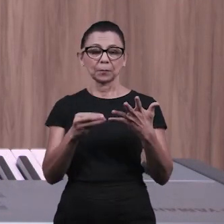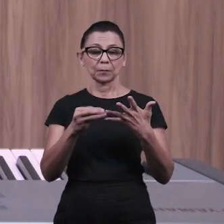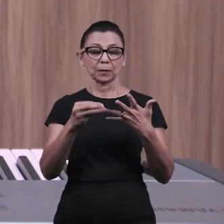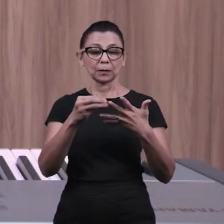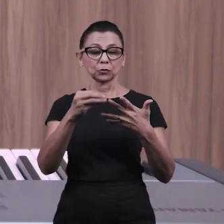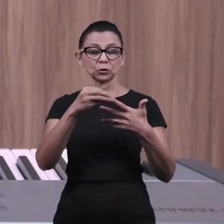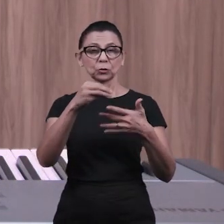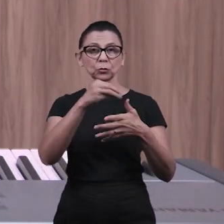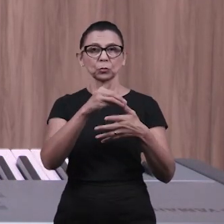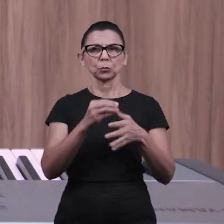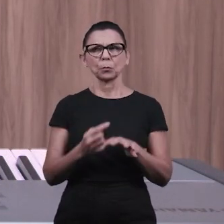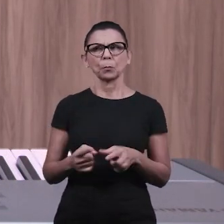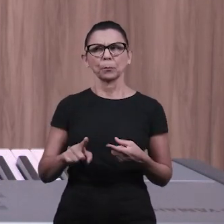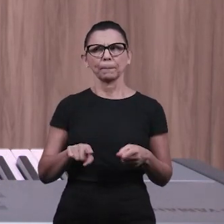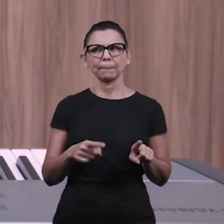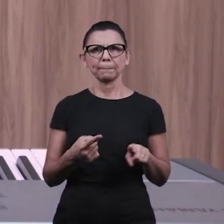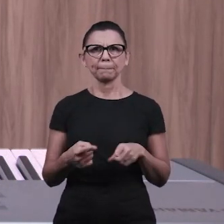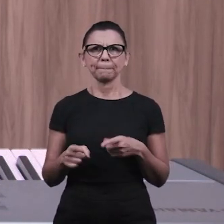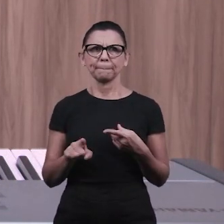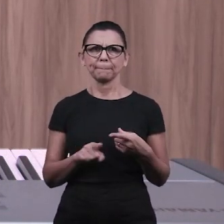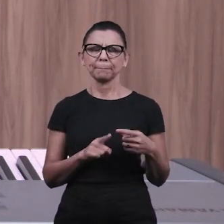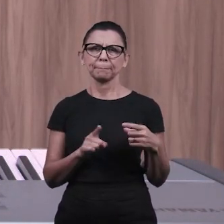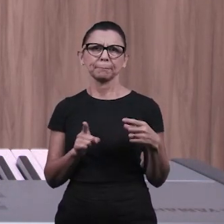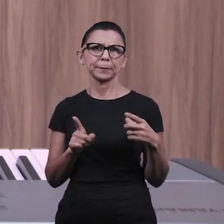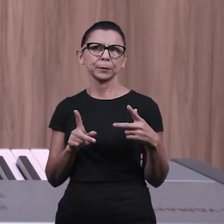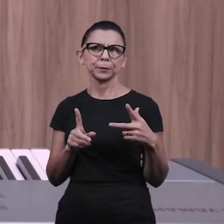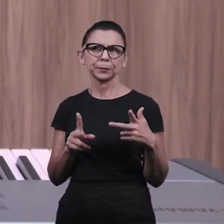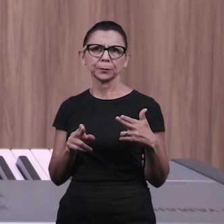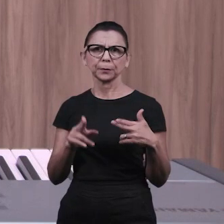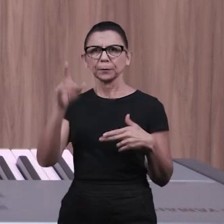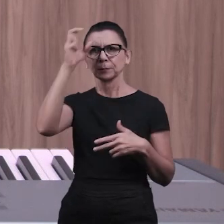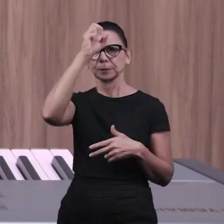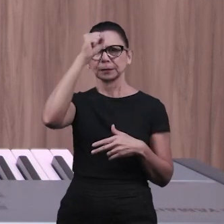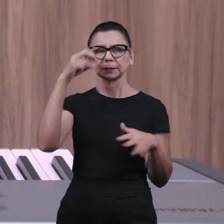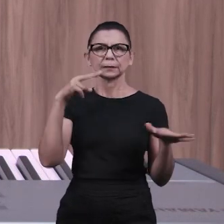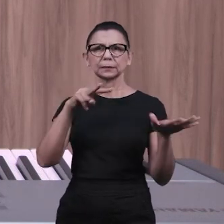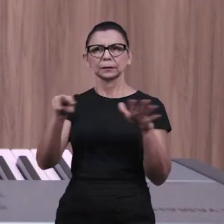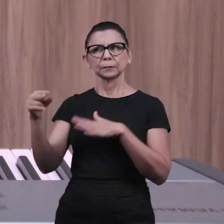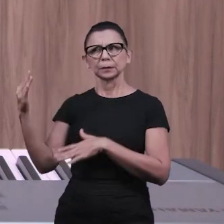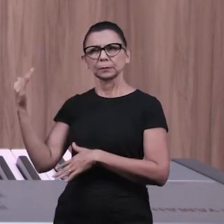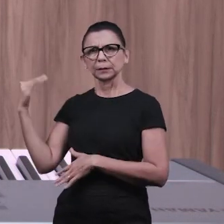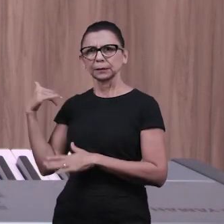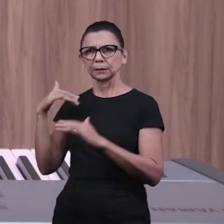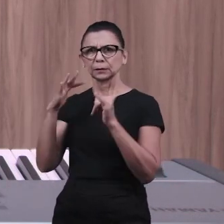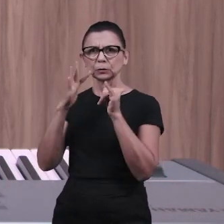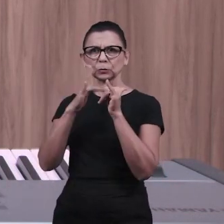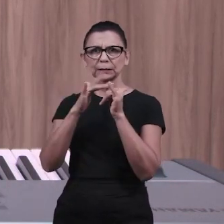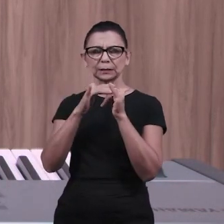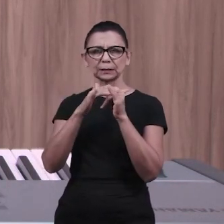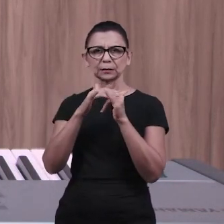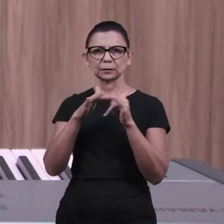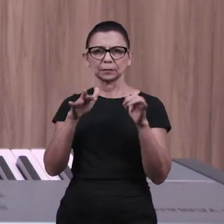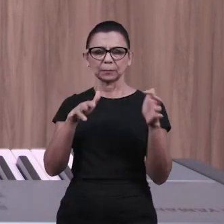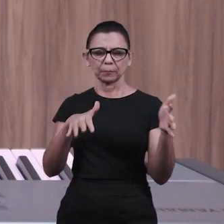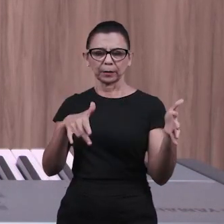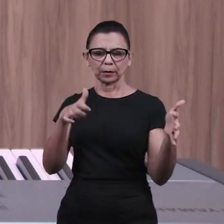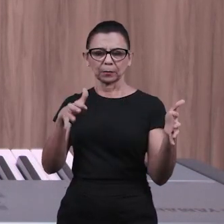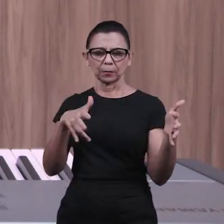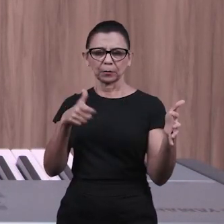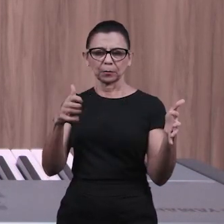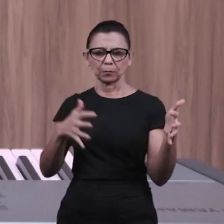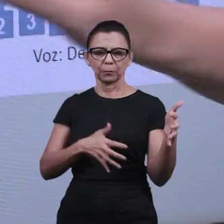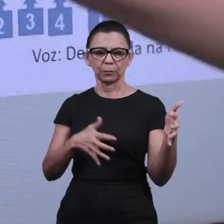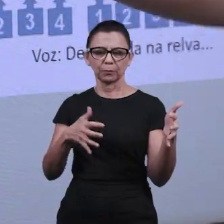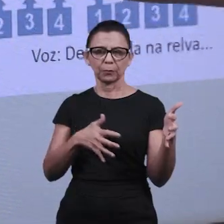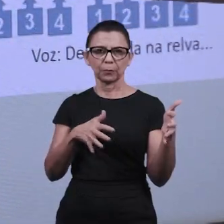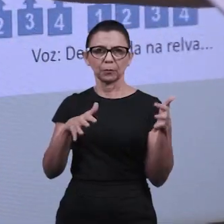La mélodie, elle est de la même manière que nous avons appris la semaine dernière pour la mélodica. La doigté